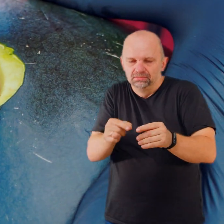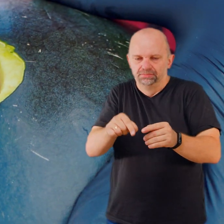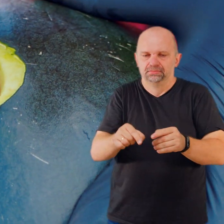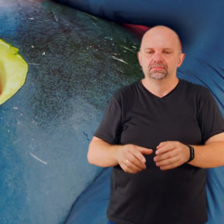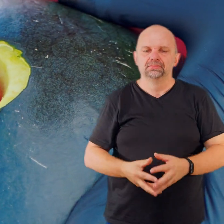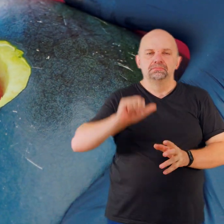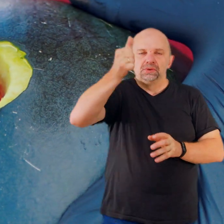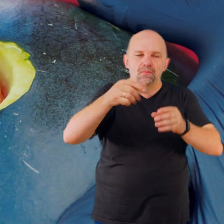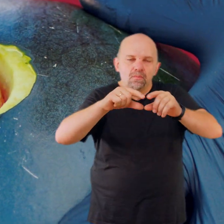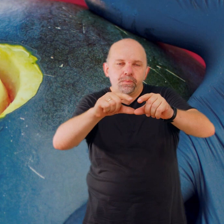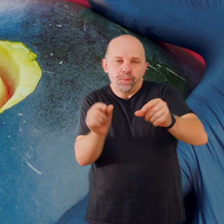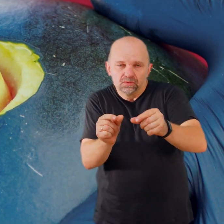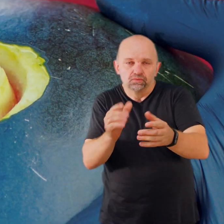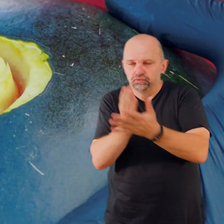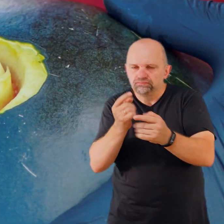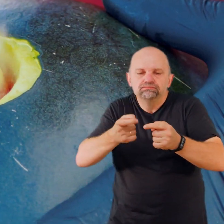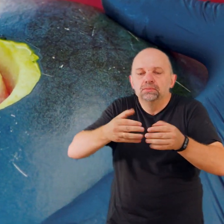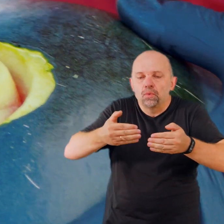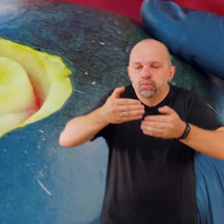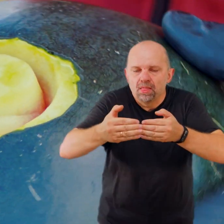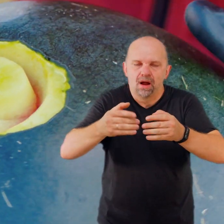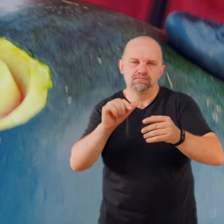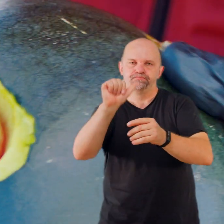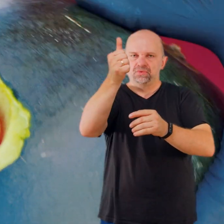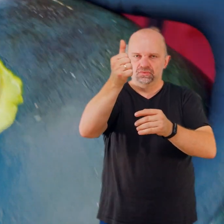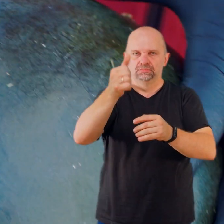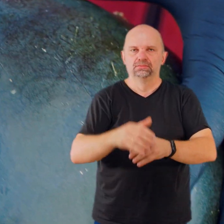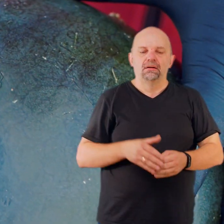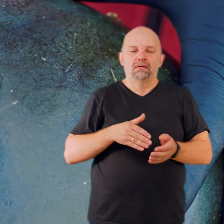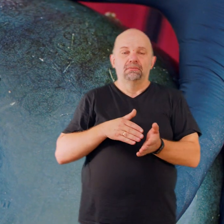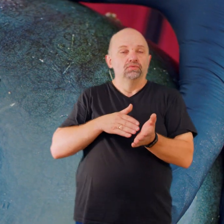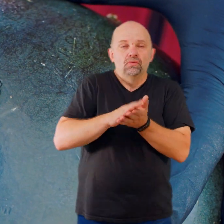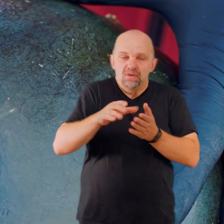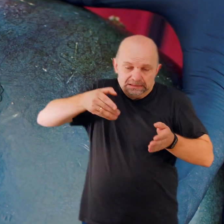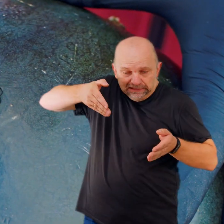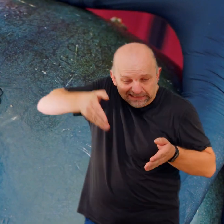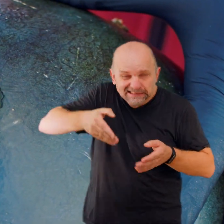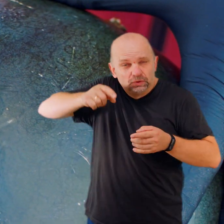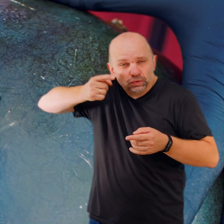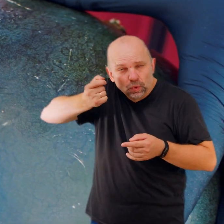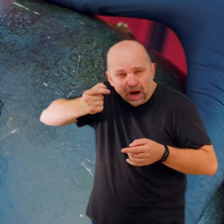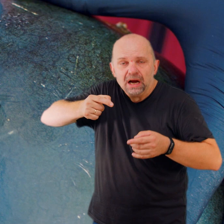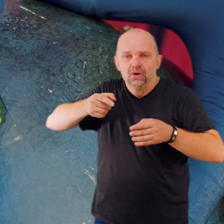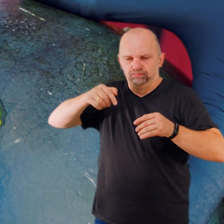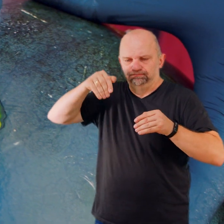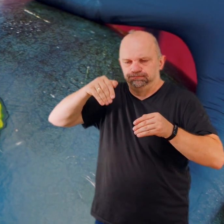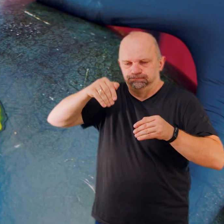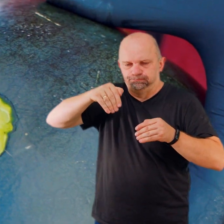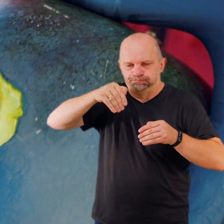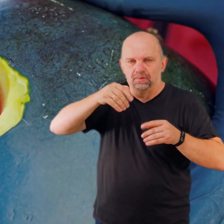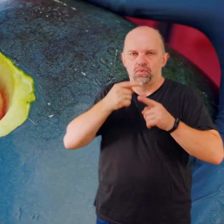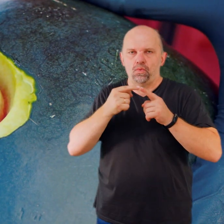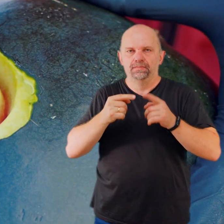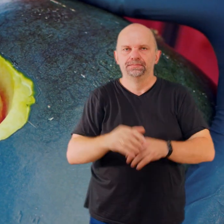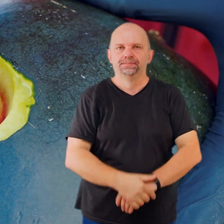mniej więcej, te 90-45 stopni. I następnie powtarzamy. Czyli